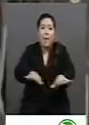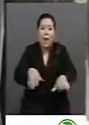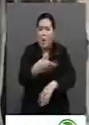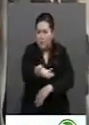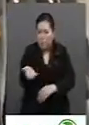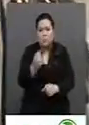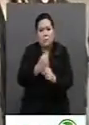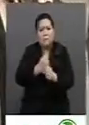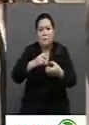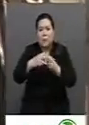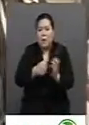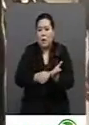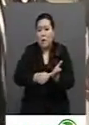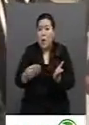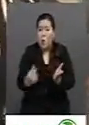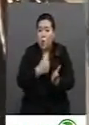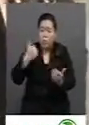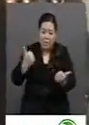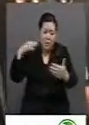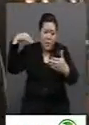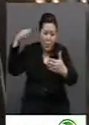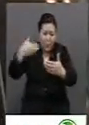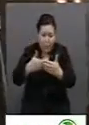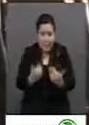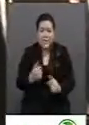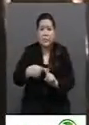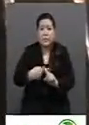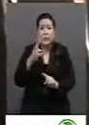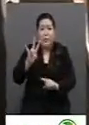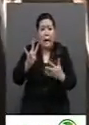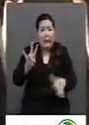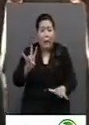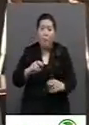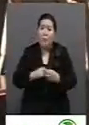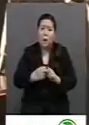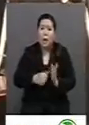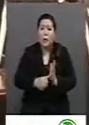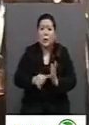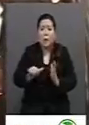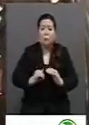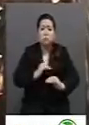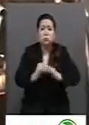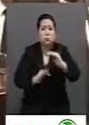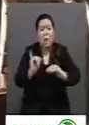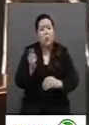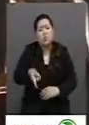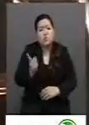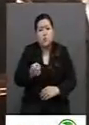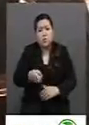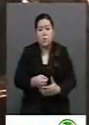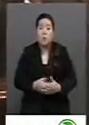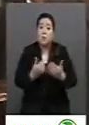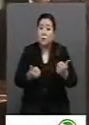ขปัญหานี้โดยเร็วแต่ผ่านมา7เดือนแล้วคุณผู้ชมคุณธนิการปัญหานี้ก็ยังไม่คืบหน้าเลยนะคะพลเอกประยุทธ์จันทร์โอชายืนยันว่